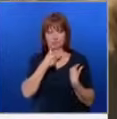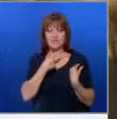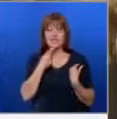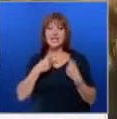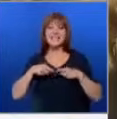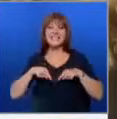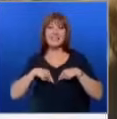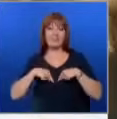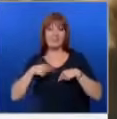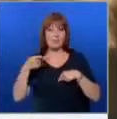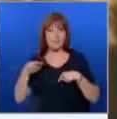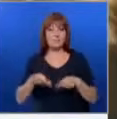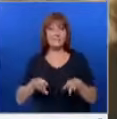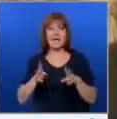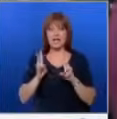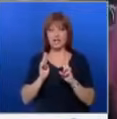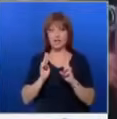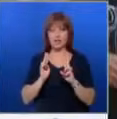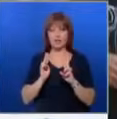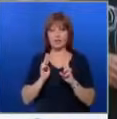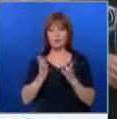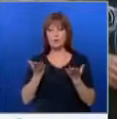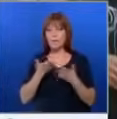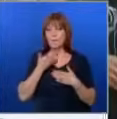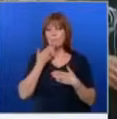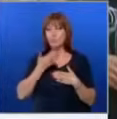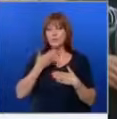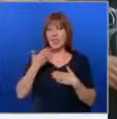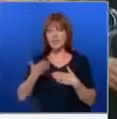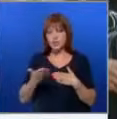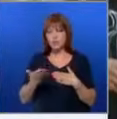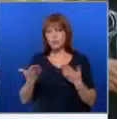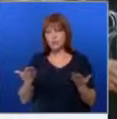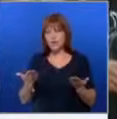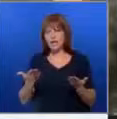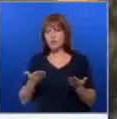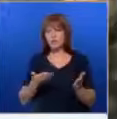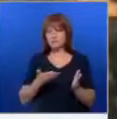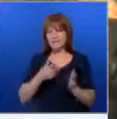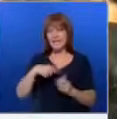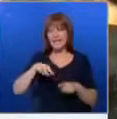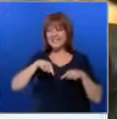съда в случая с решението си. Посланието, с което се обръща съда към